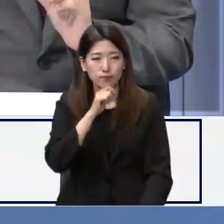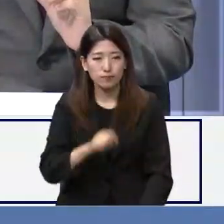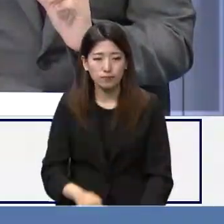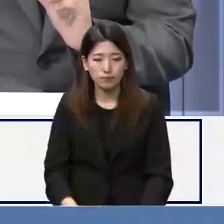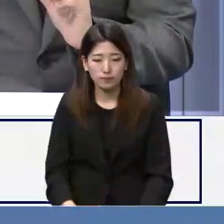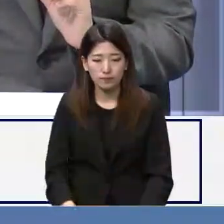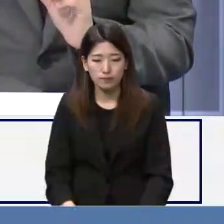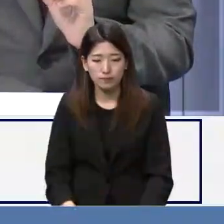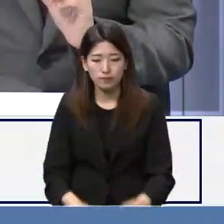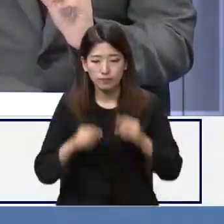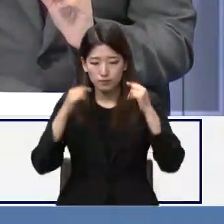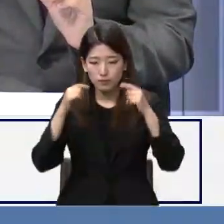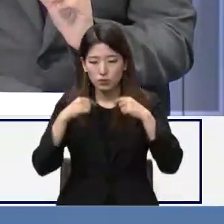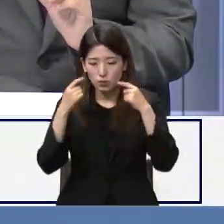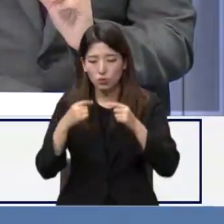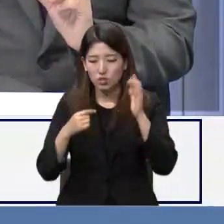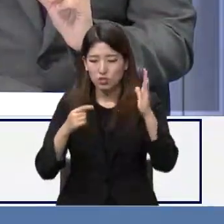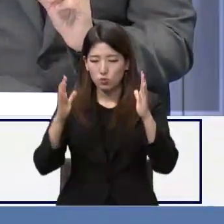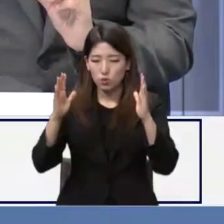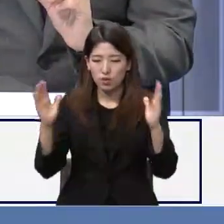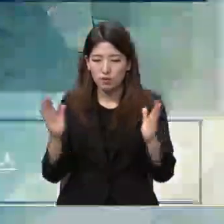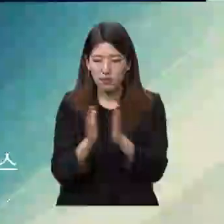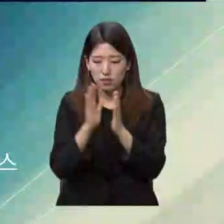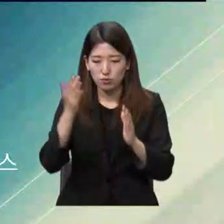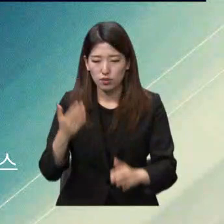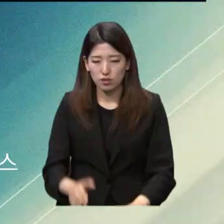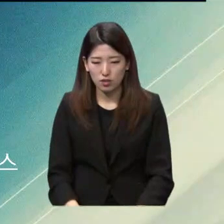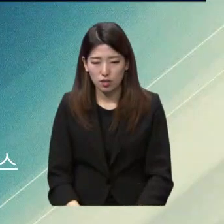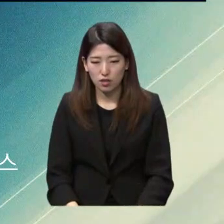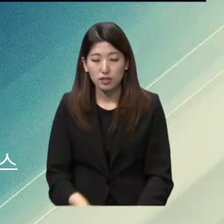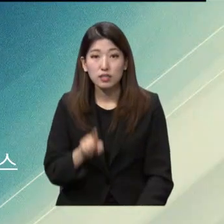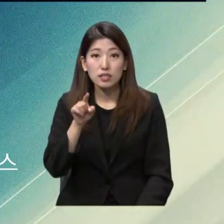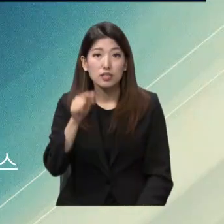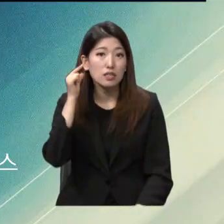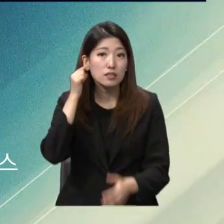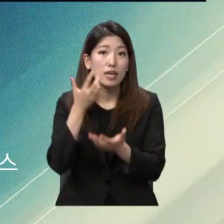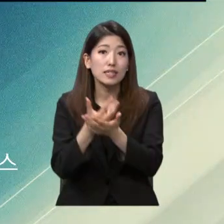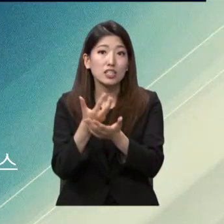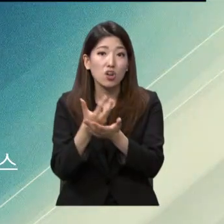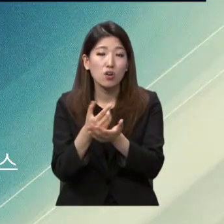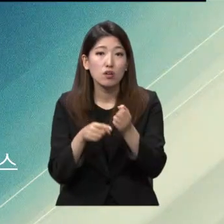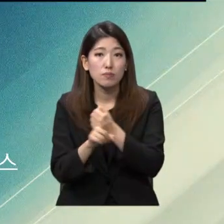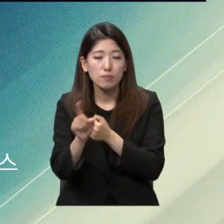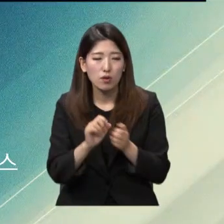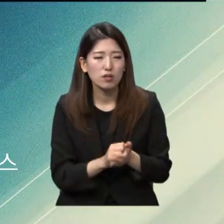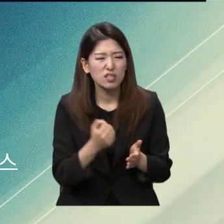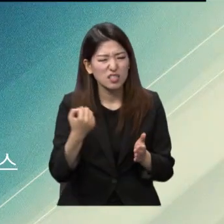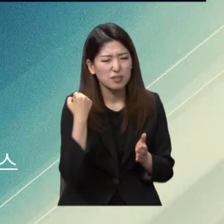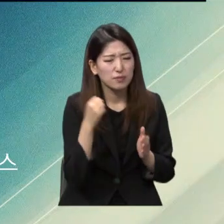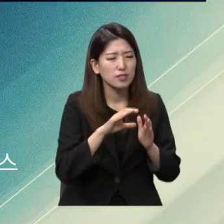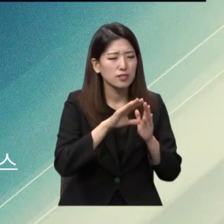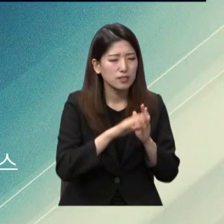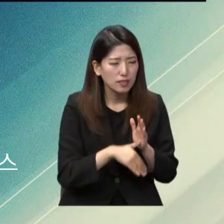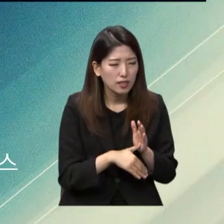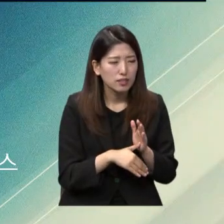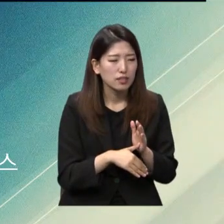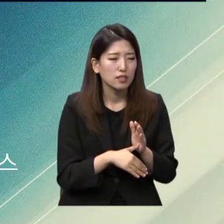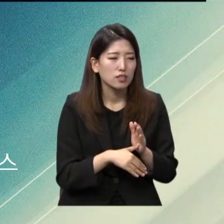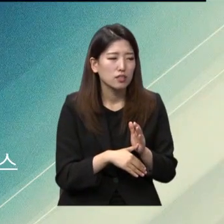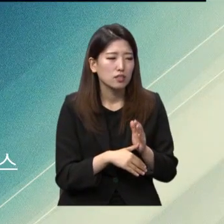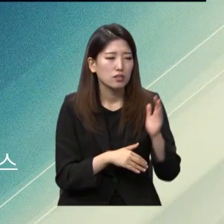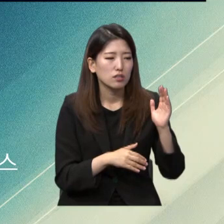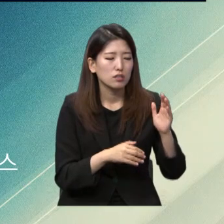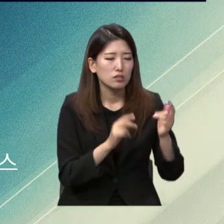사자성어에서는요 아무리 쉬운 일이라도 사람이 뜻을 더 합해야 된 상당히 원론적인 얘기고요 모두가 힘을 합쳐야 된다라는 것은